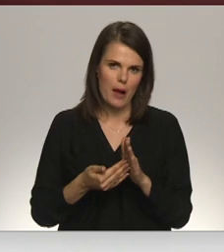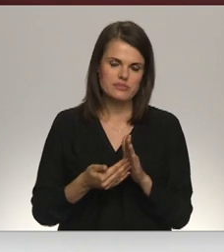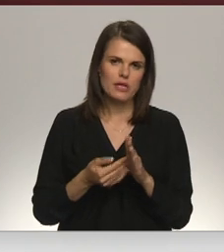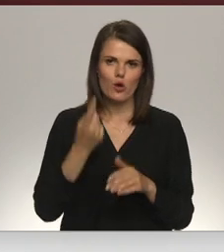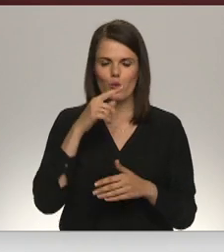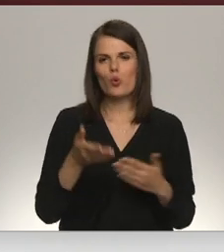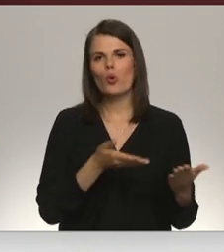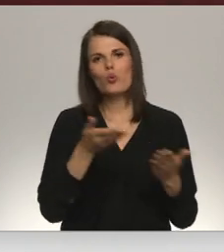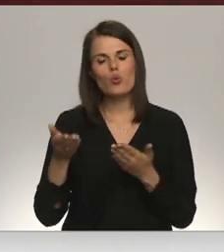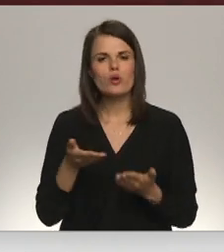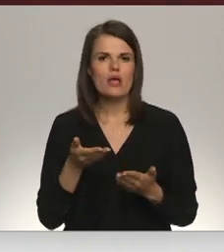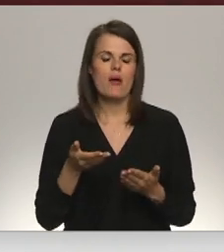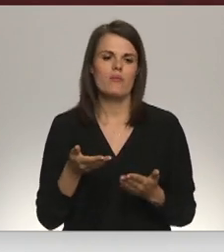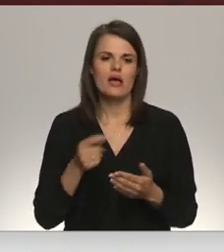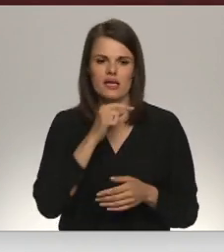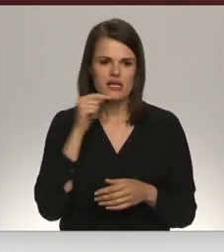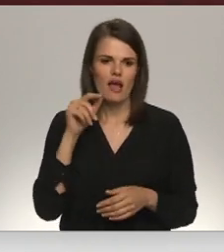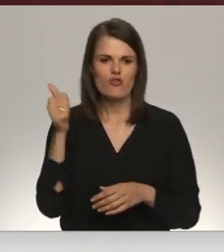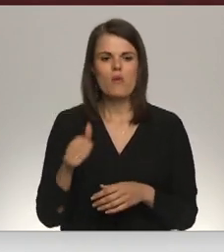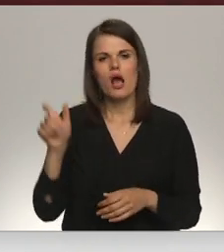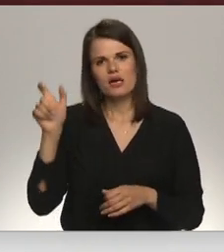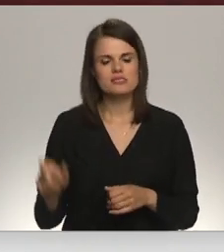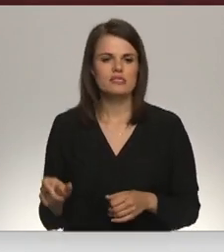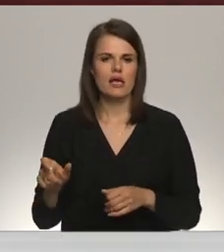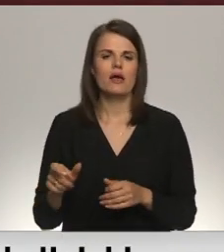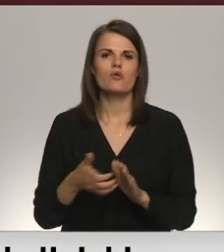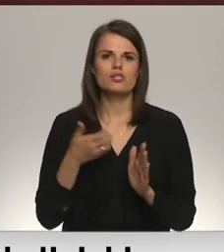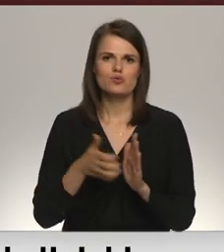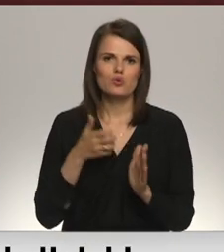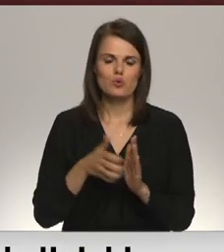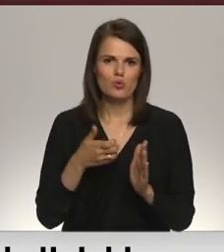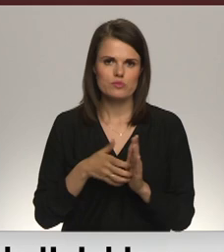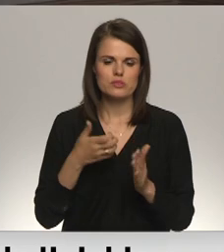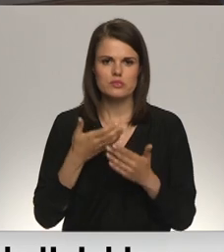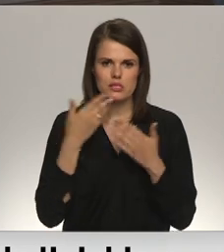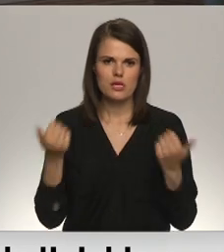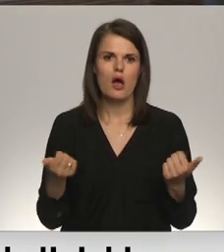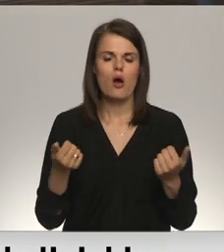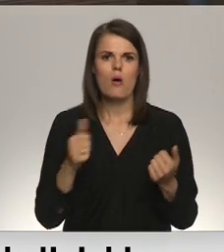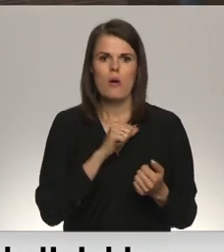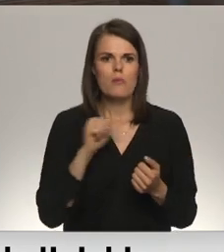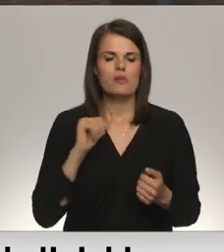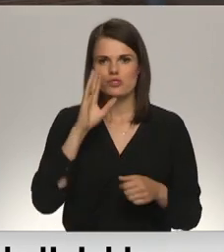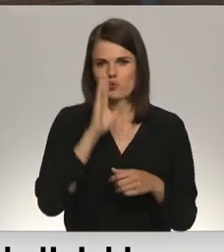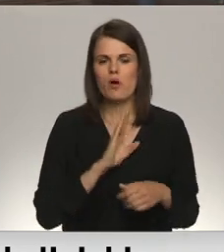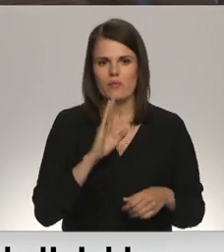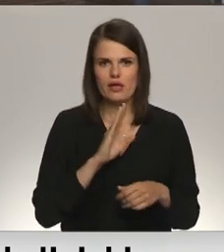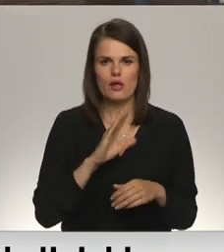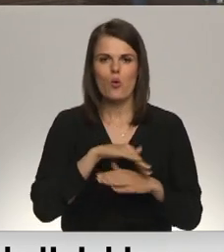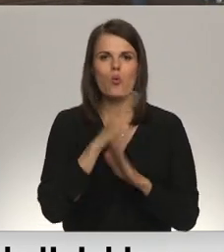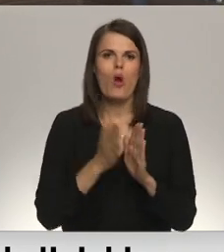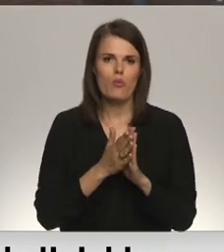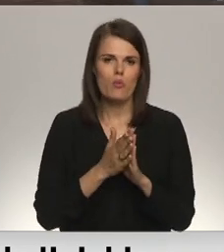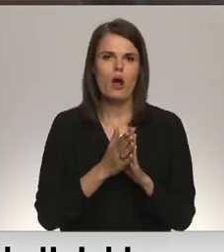no kuriem Krievu mākslinieku iztrūkums nebūtu nav pats dramatiskākais.